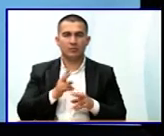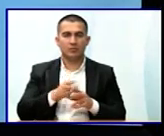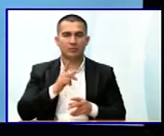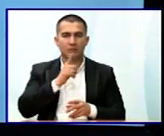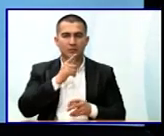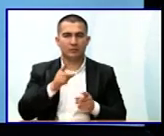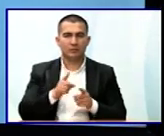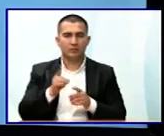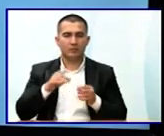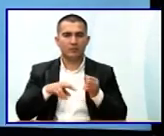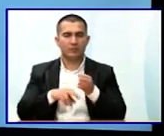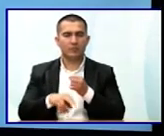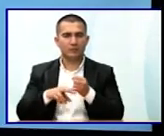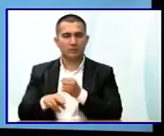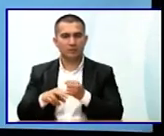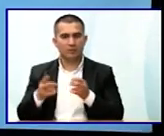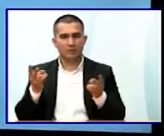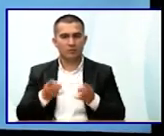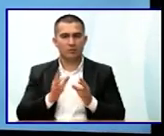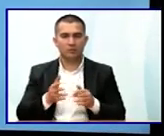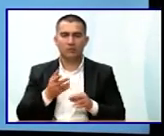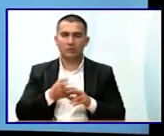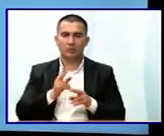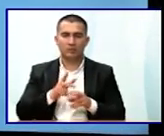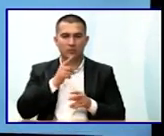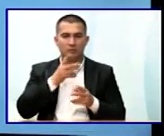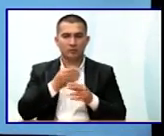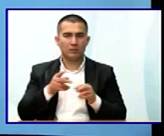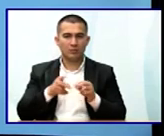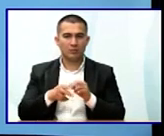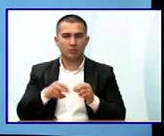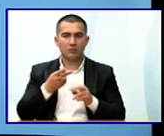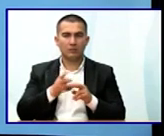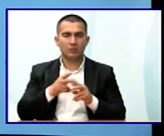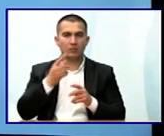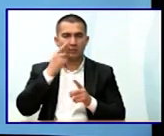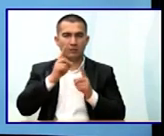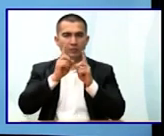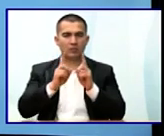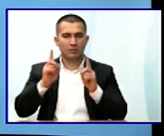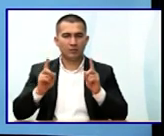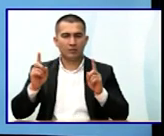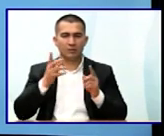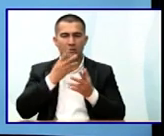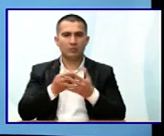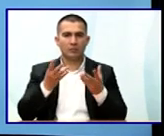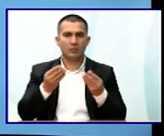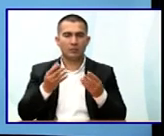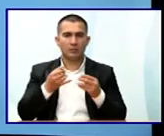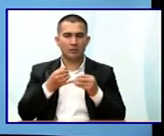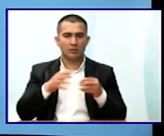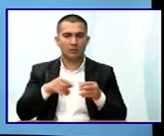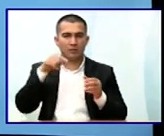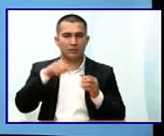qalamchalar shaklida kesib olinadi. Bu qalamchalarni bog' qilib, nam chuqur joyga